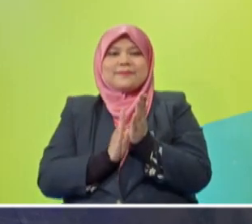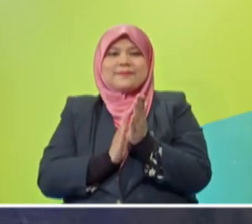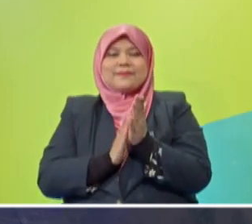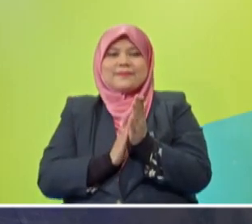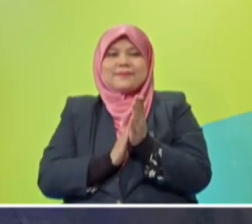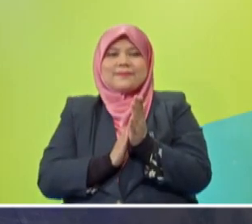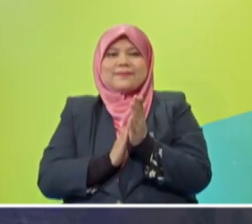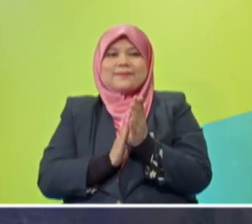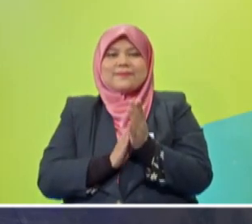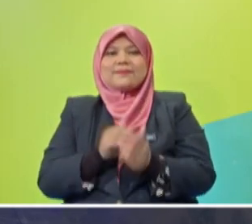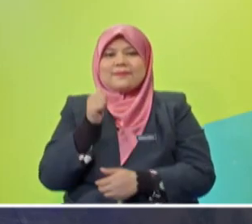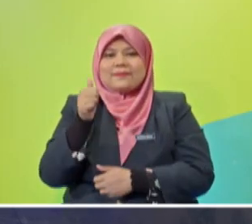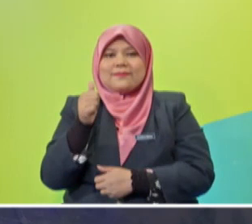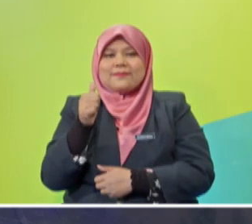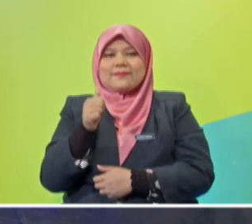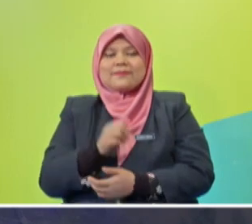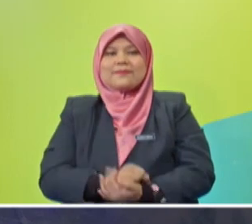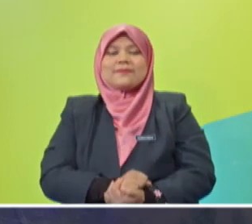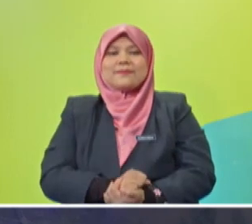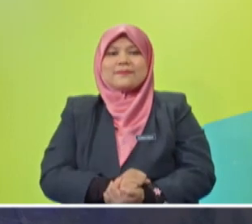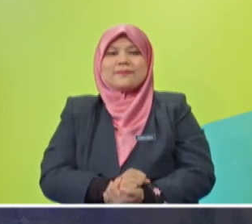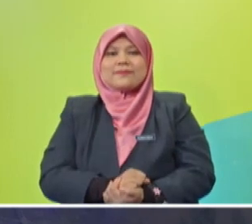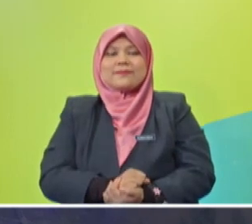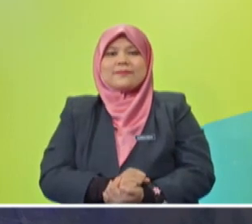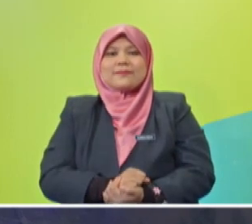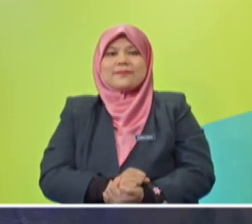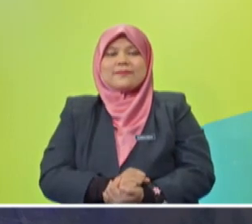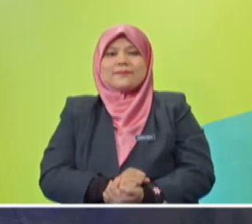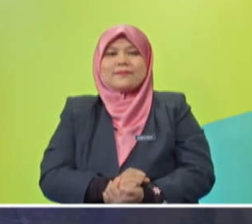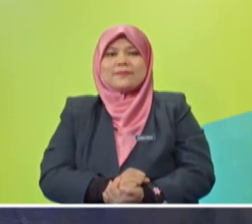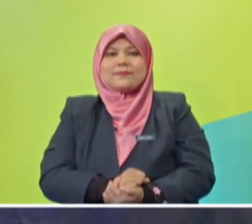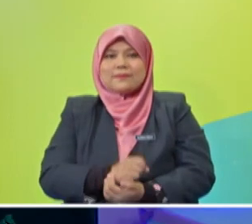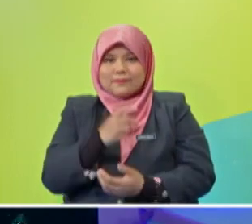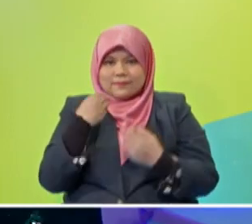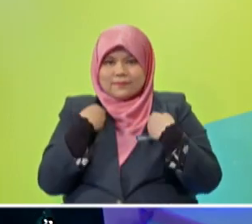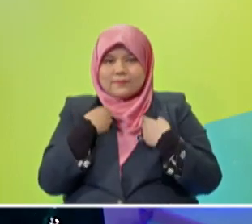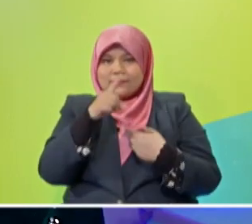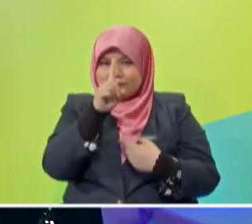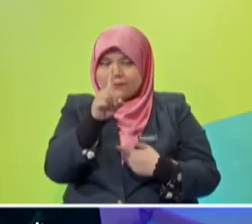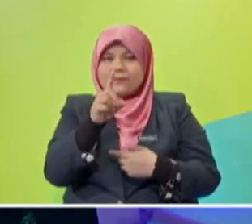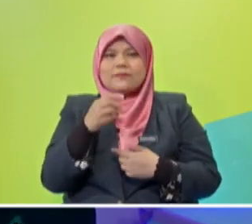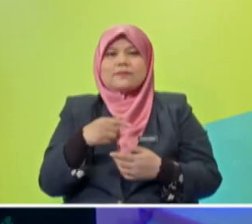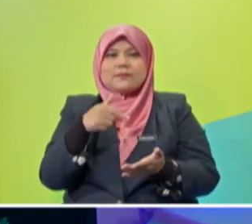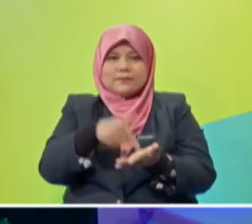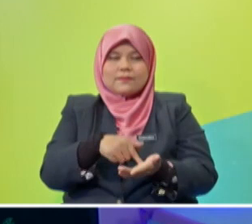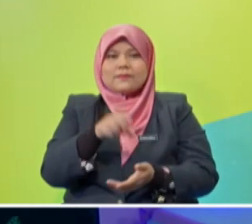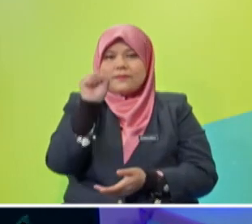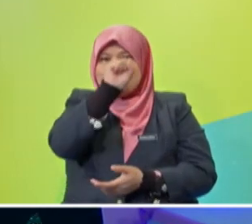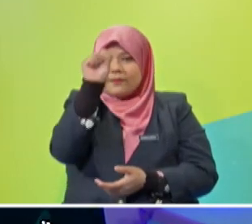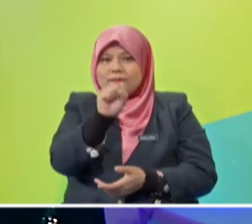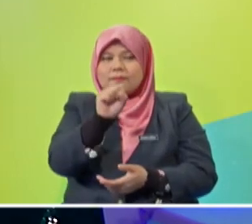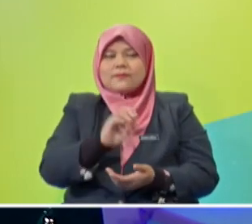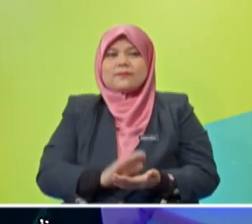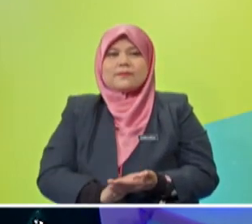kan? Hebat-hebat setakat ini. Okey, baiklah kita. Saya percaya ada lagi satu soalan, cikgu. Ada satu lagi soalan, okey. Lagi satu